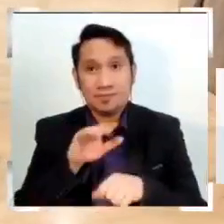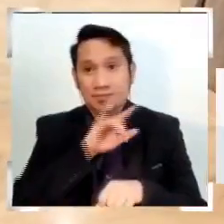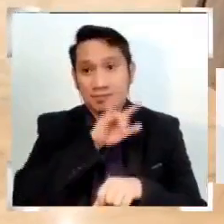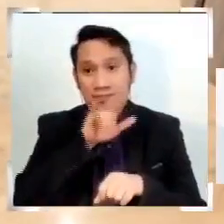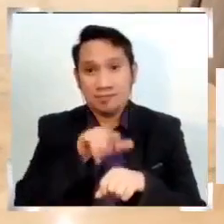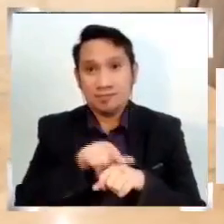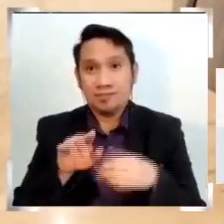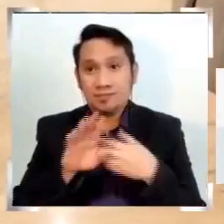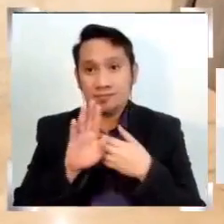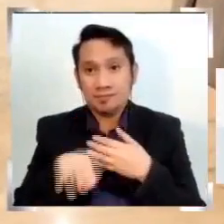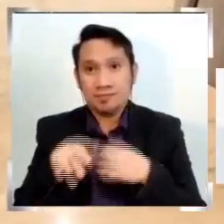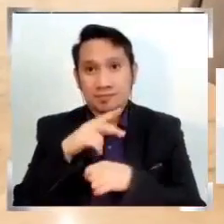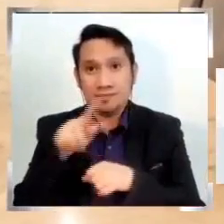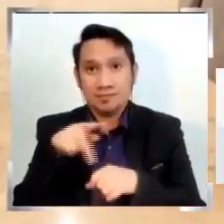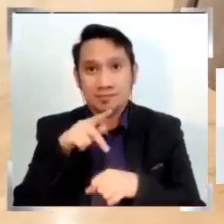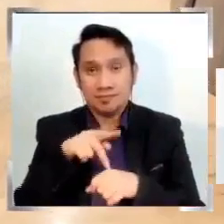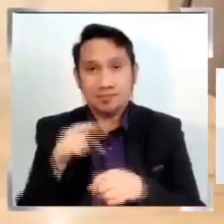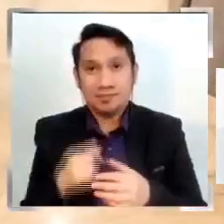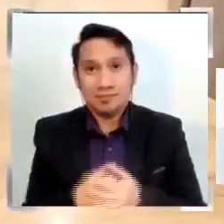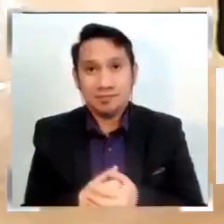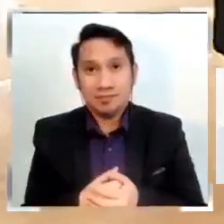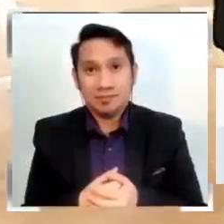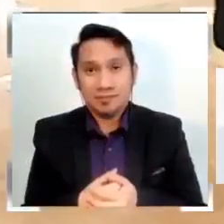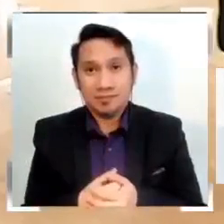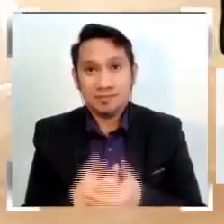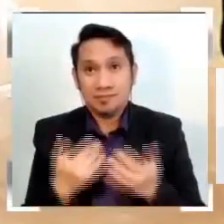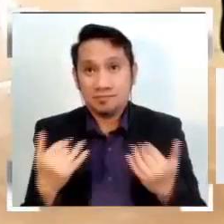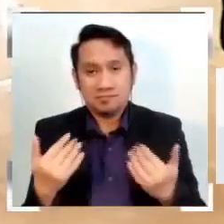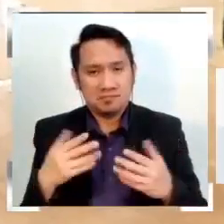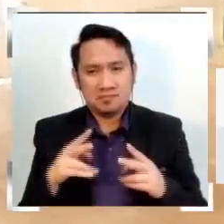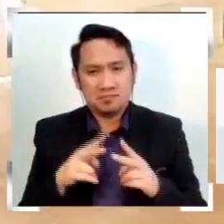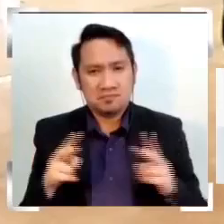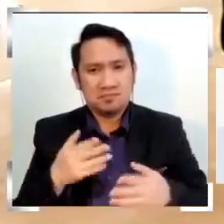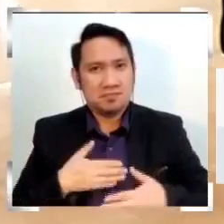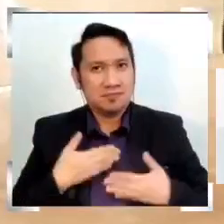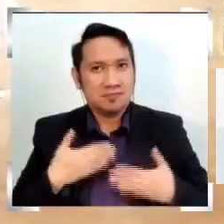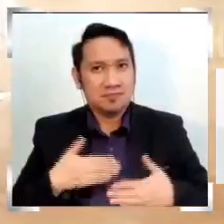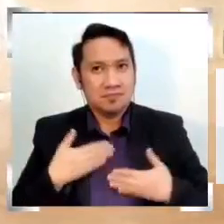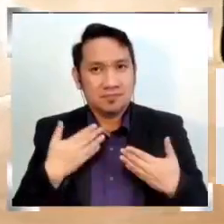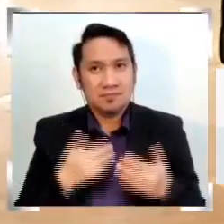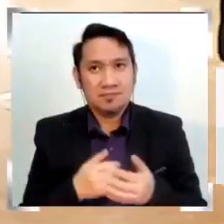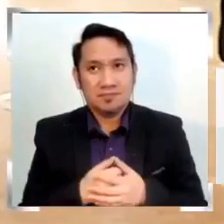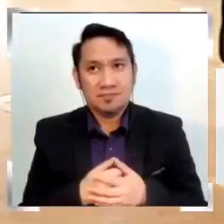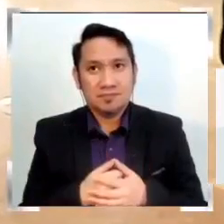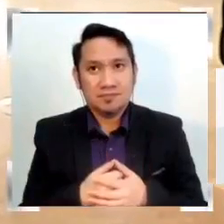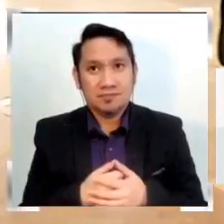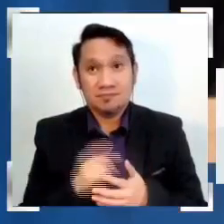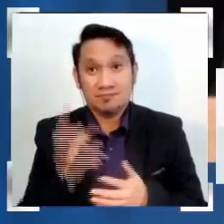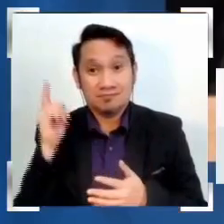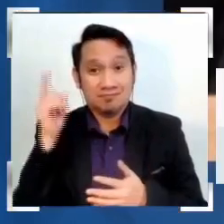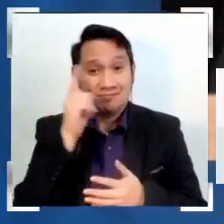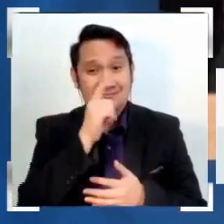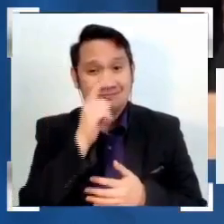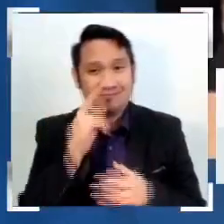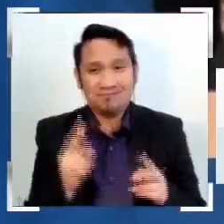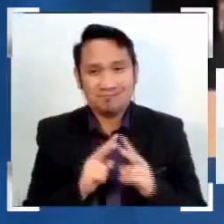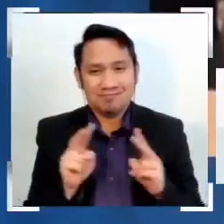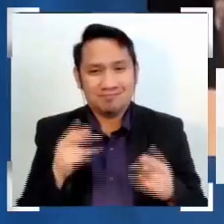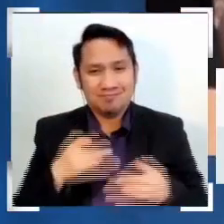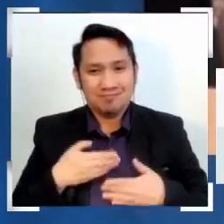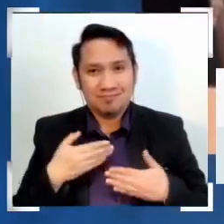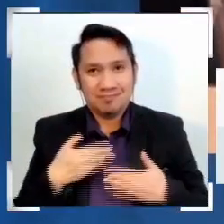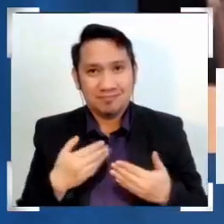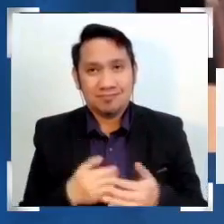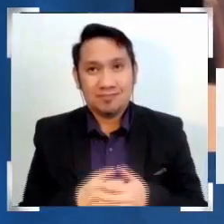Diego. Still on cloud 9 pa rin daw si Miguel San Felix, Isabel Ortega at Gabby Eigenman. Laging tuwa ng team